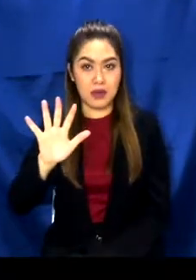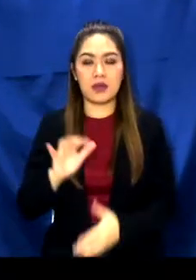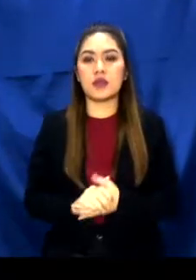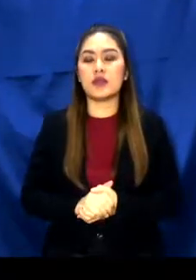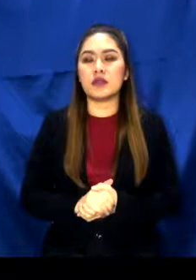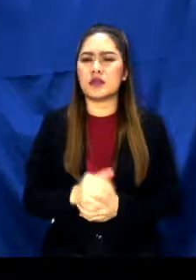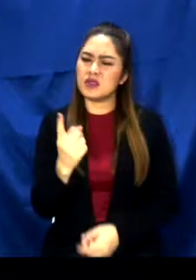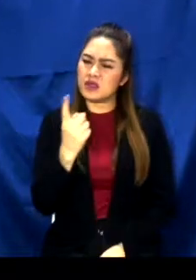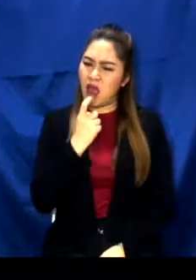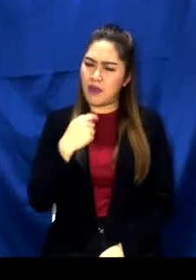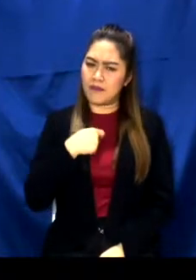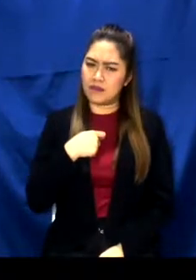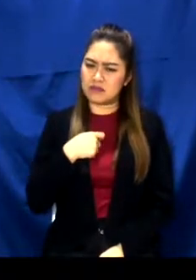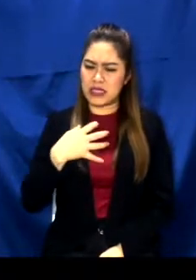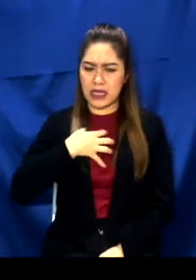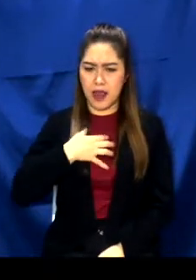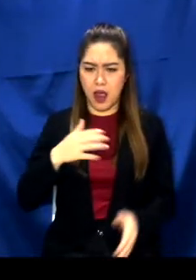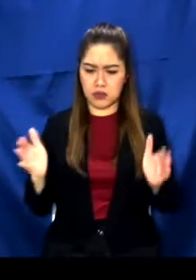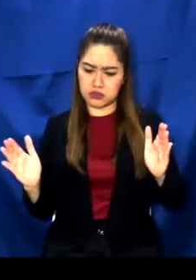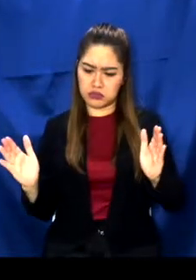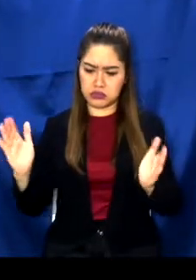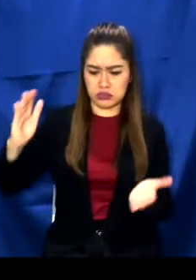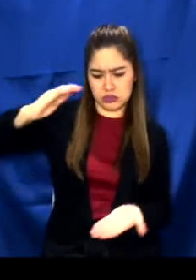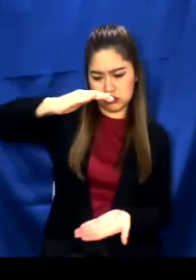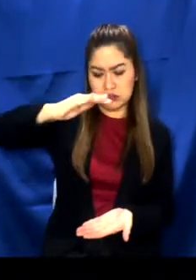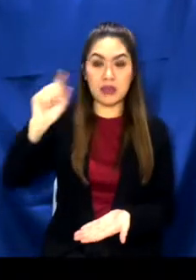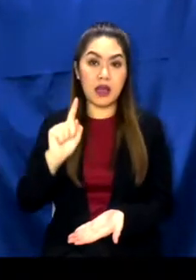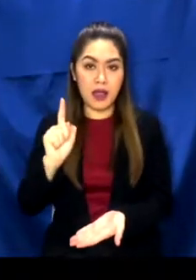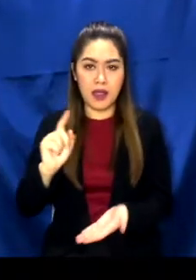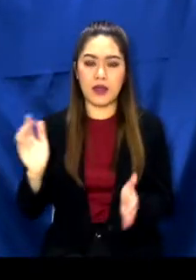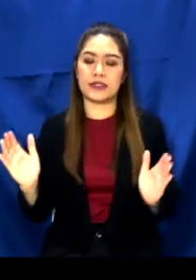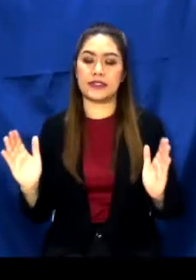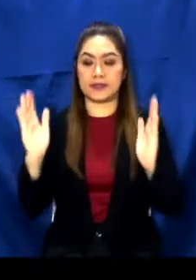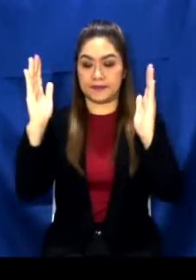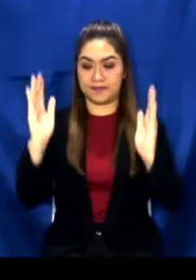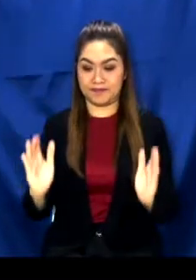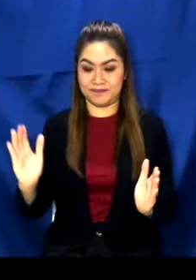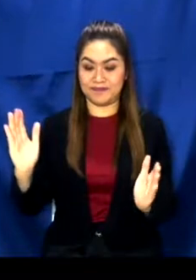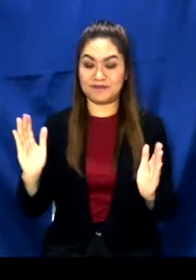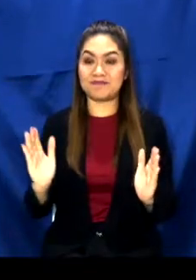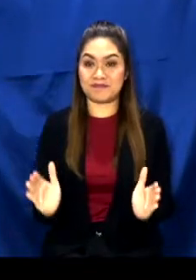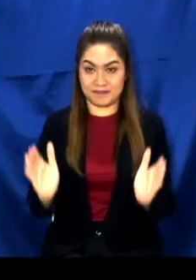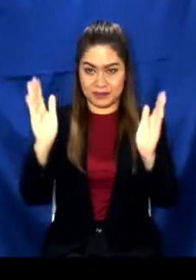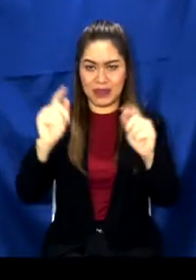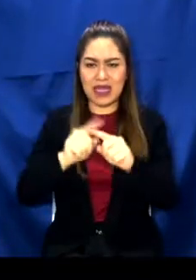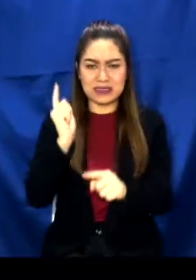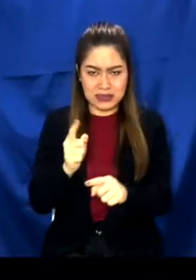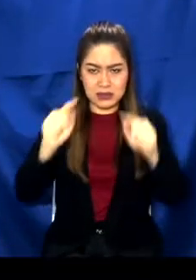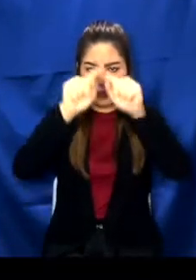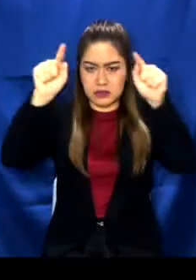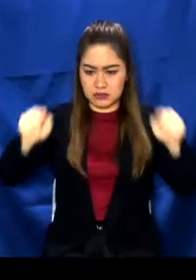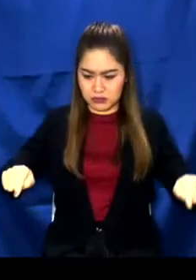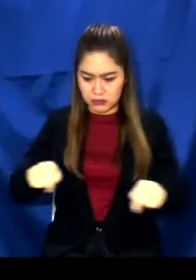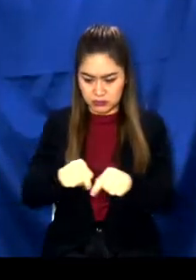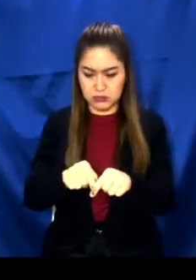าคุณจะเอาเป็นแนวตั้งหรือแนวนอนเราก็ตั้งไว้ว่าเป็นแนวตั้งแต่จริงๆมันเป็นสี่เหลี่ยมจัตุรัสจะตั้งยังไงก็ได้นะ